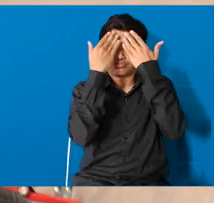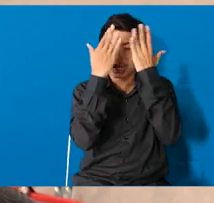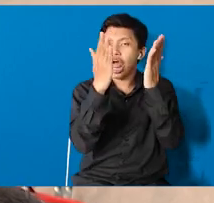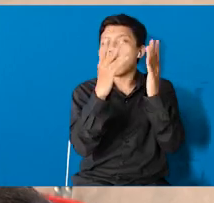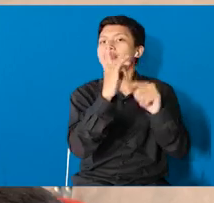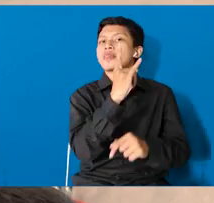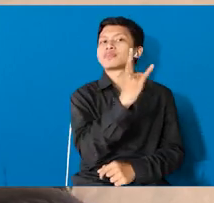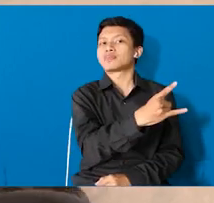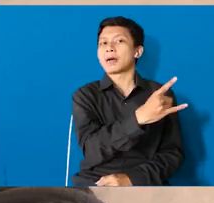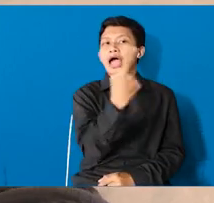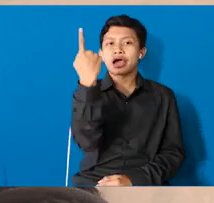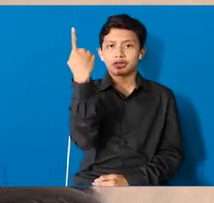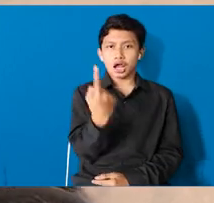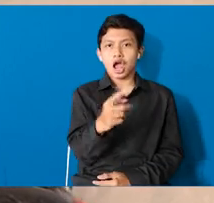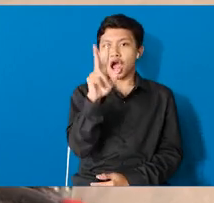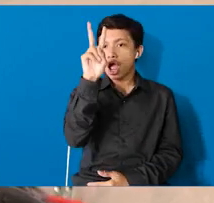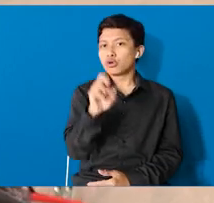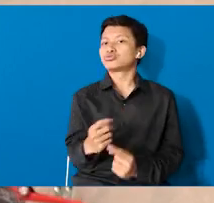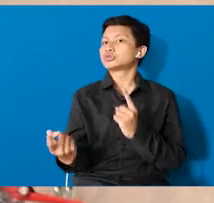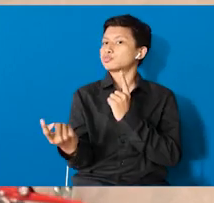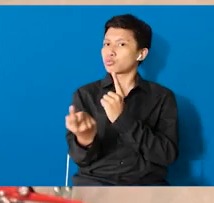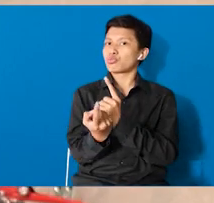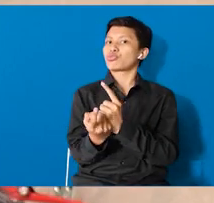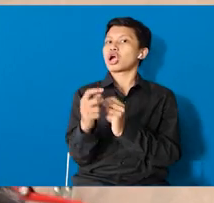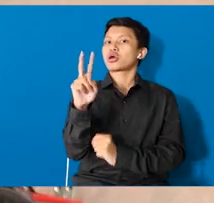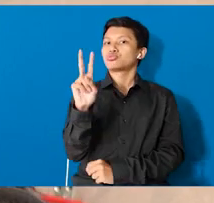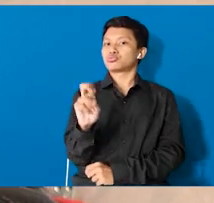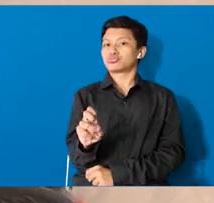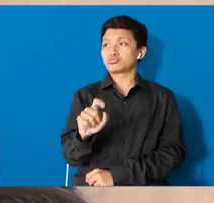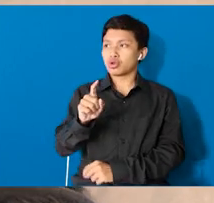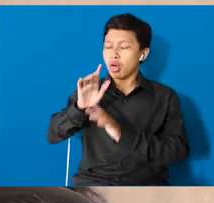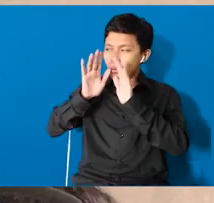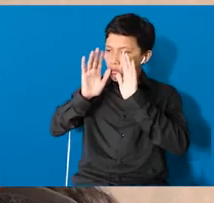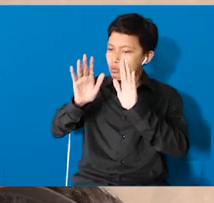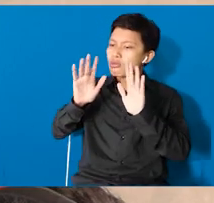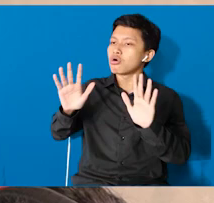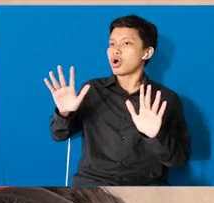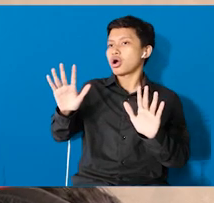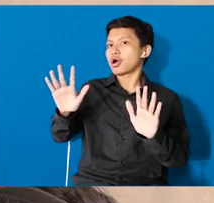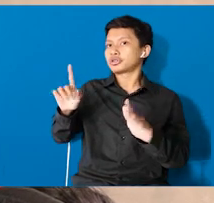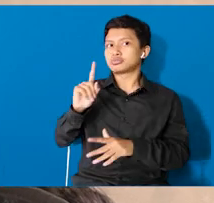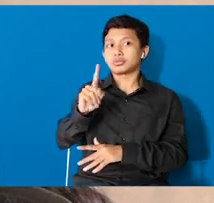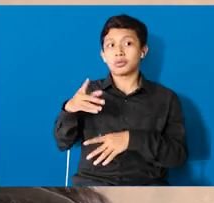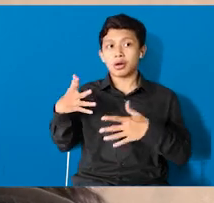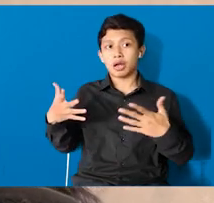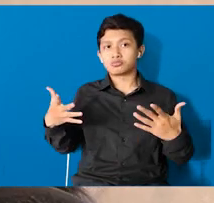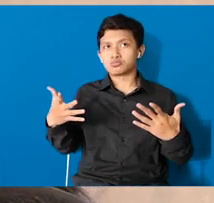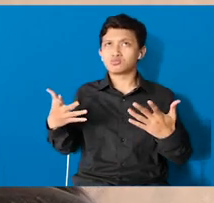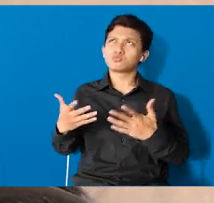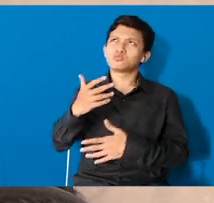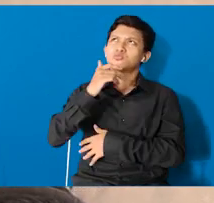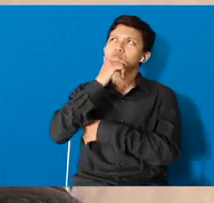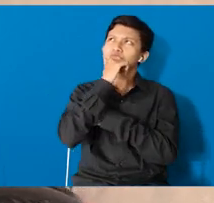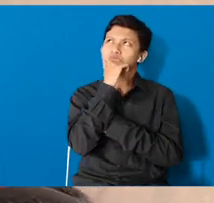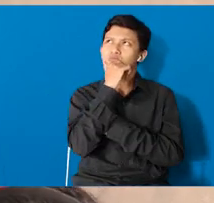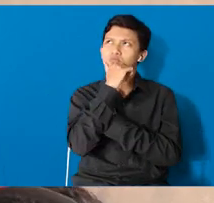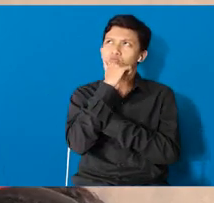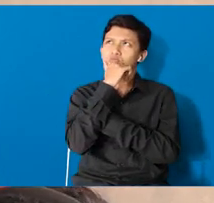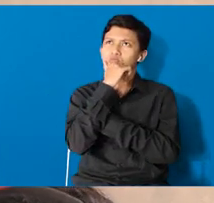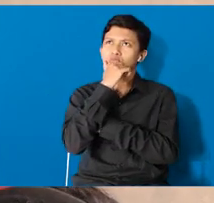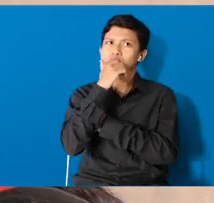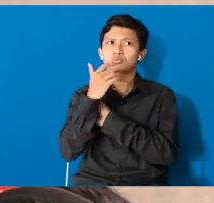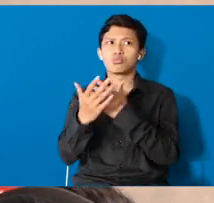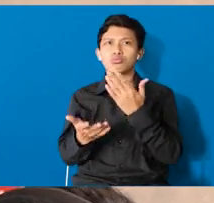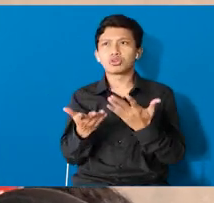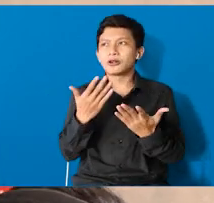berangkat, tetap berangkat untuk menemani. Itu luar biasa. Karena itu tadi apa ya,